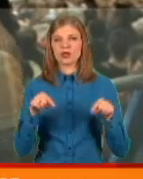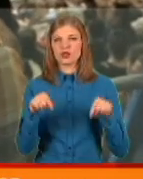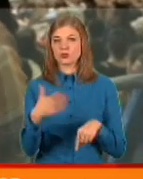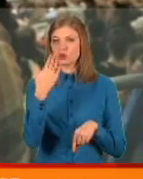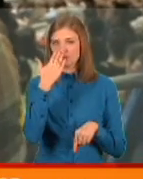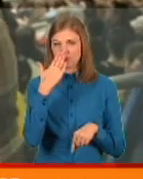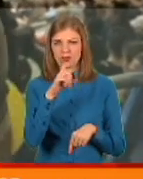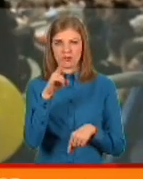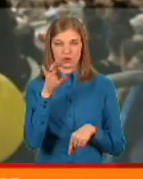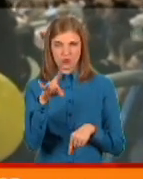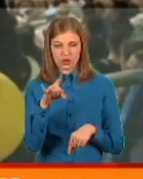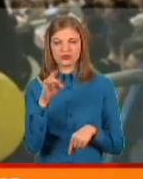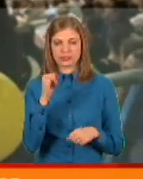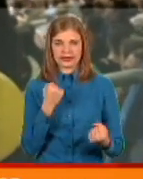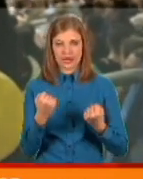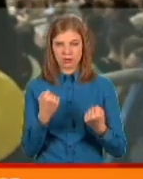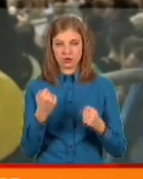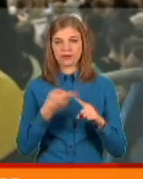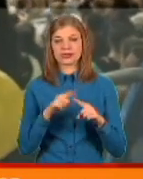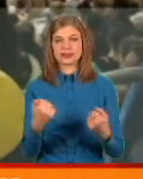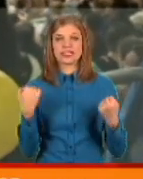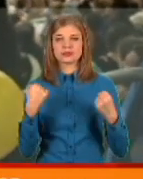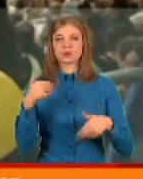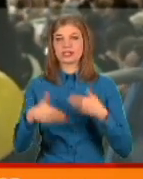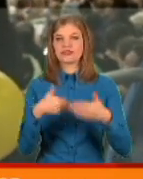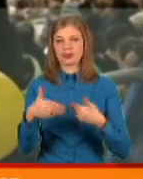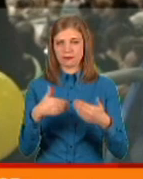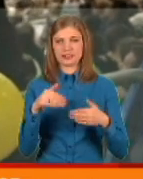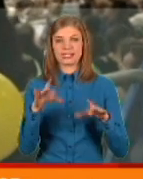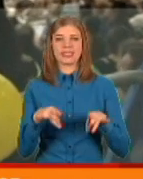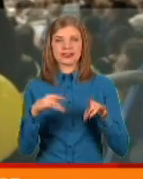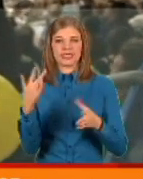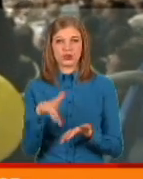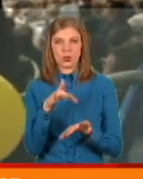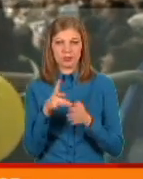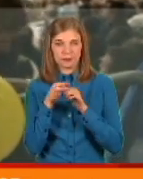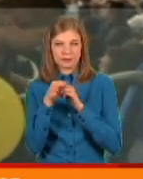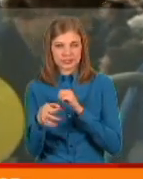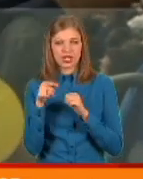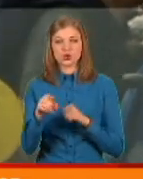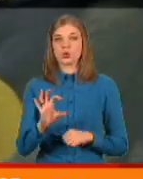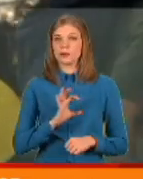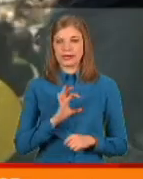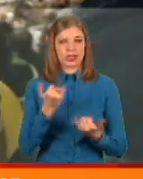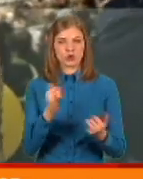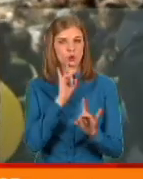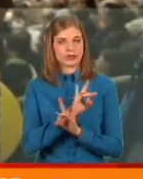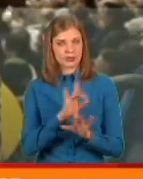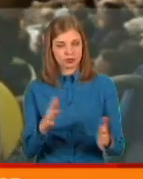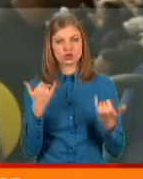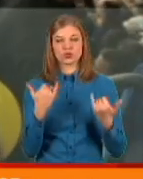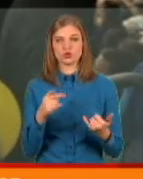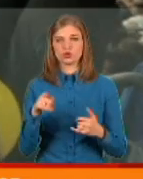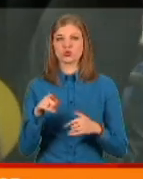пахне хлоркою і напругою. Це спортивний басейн Сідницького містечка. Сьогодні ось тут медалей не буде. Тут сьогодні